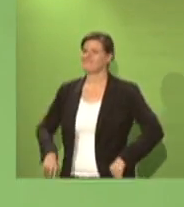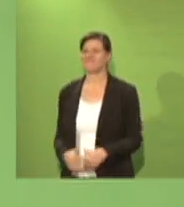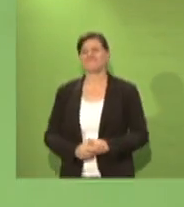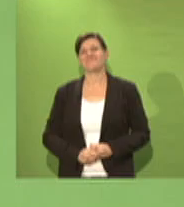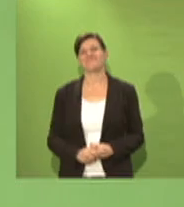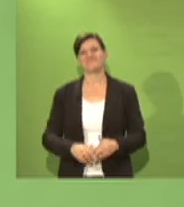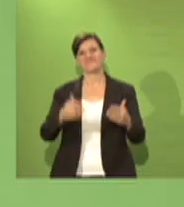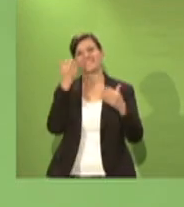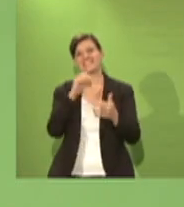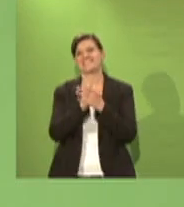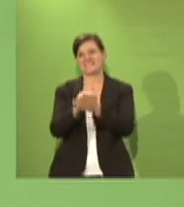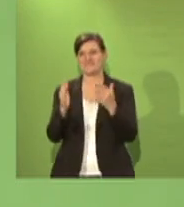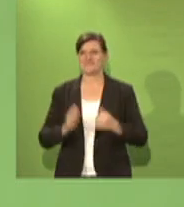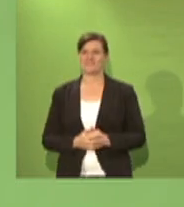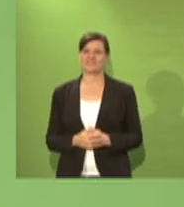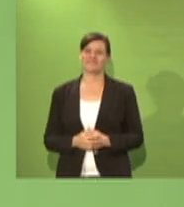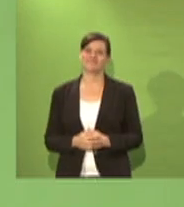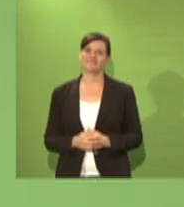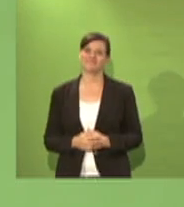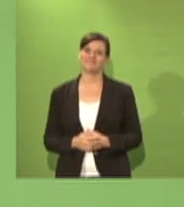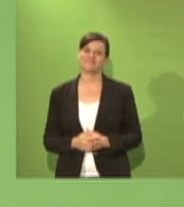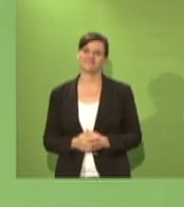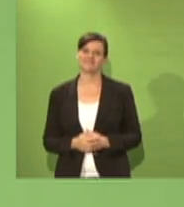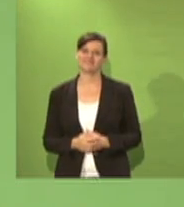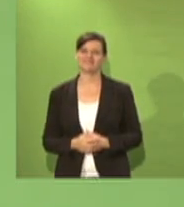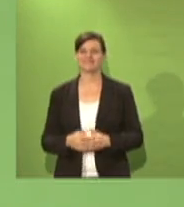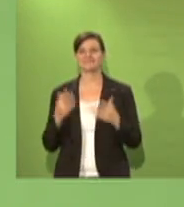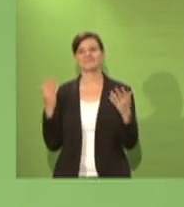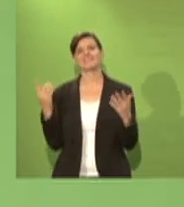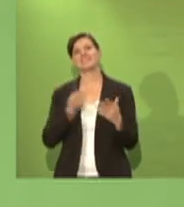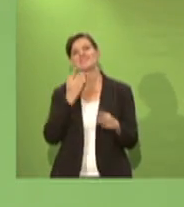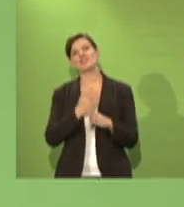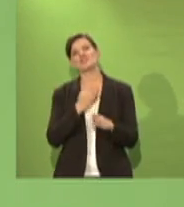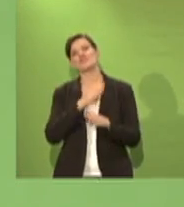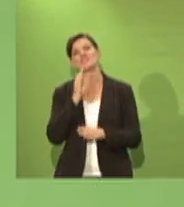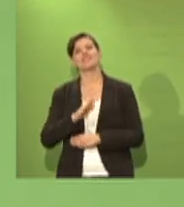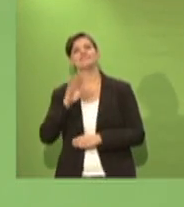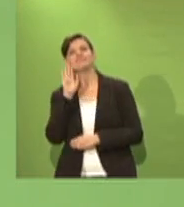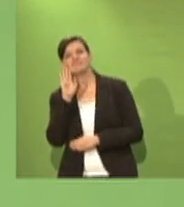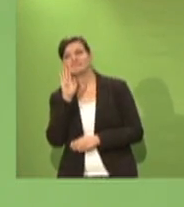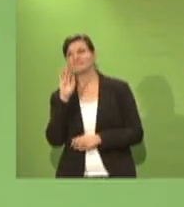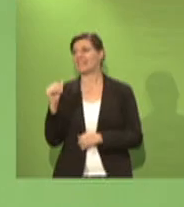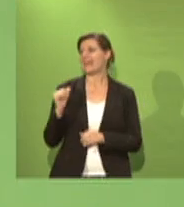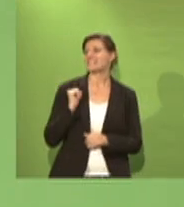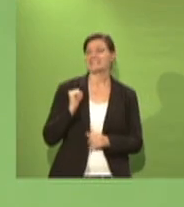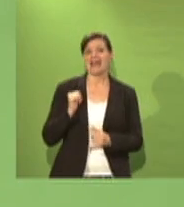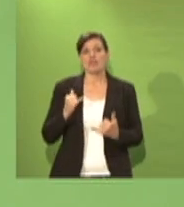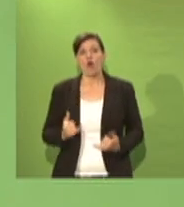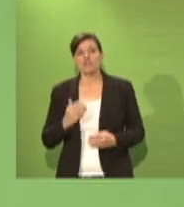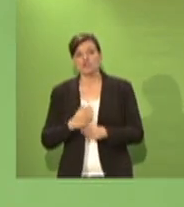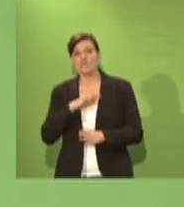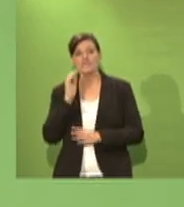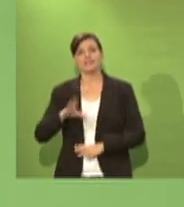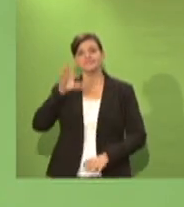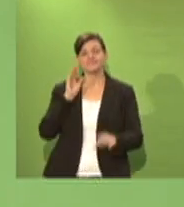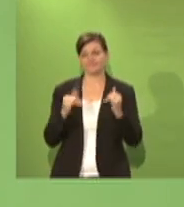Liebe Freundinnen und Freunde, wir haben schon viel gehört gestern und auch gerade. Ich will das gar nicht alles wiederholen. Ihr habt den